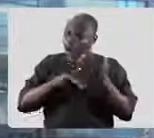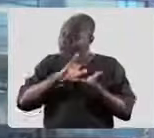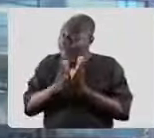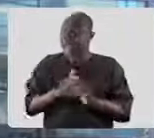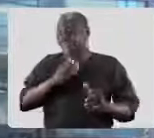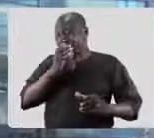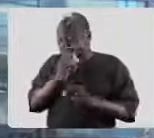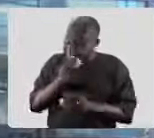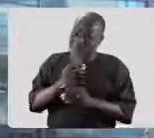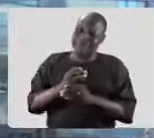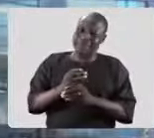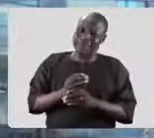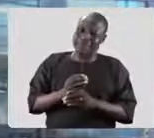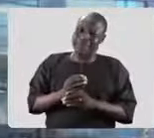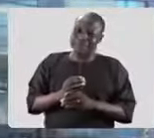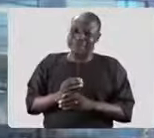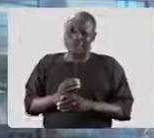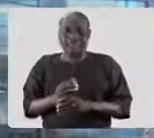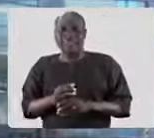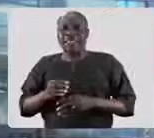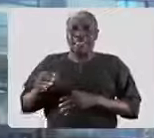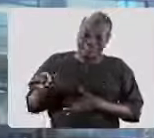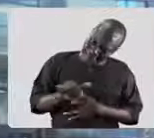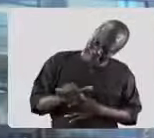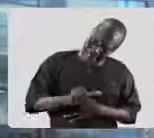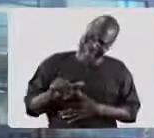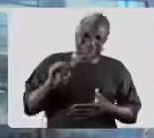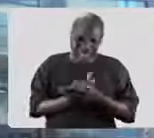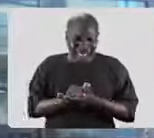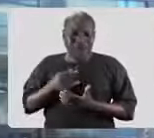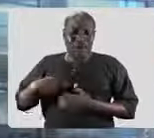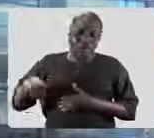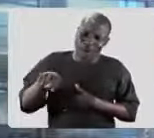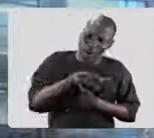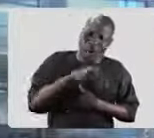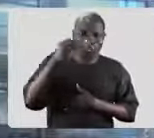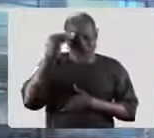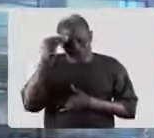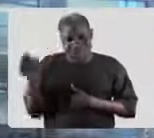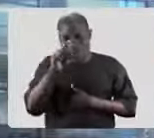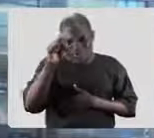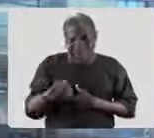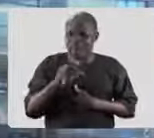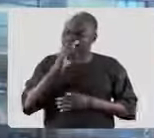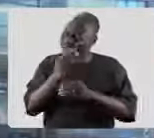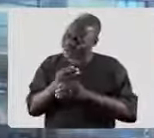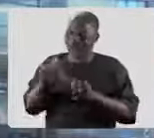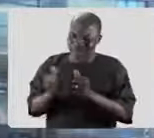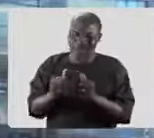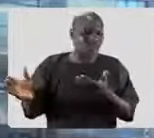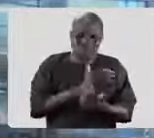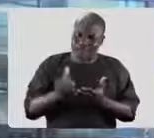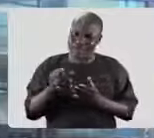ne tono sara ana okonfo enso okura bodua no na ode kom no enka le nsem wai